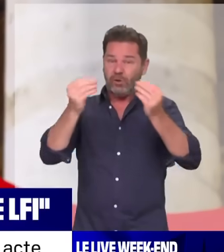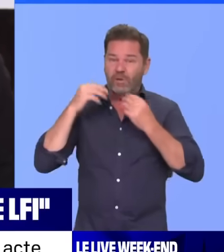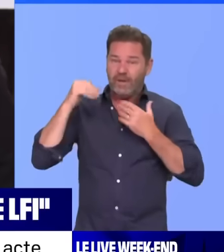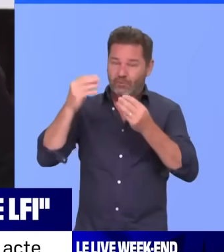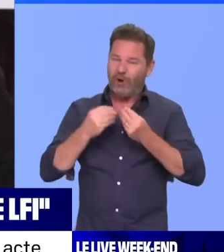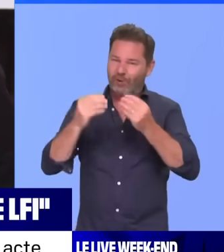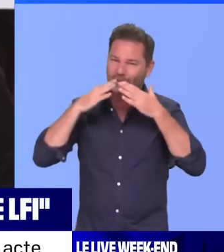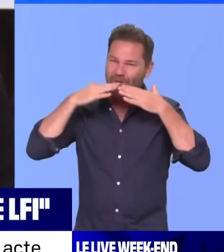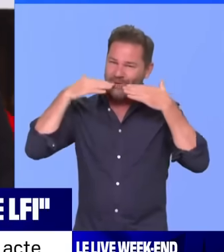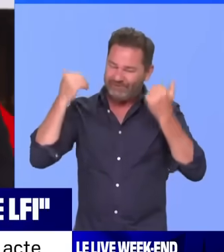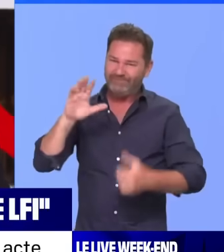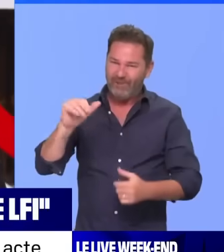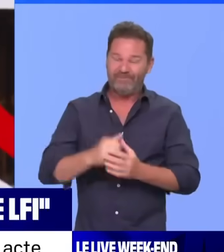merci beaucoup merci d' sur le plateau du live BF